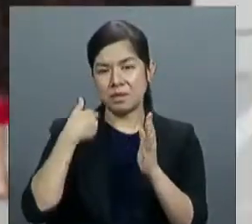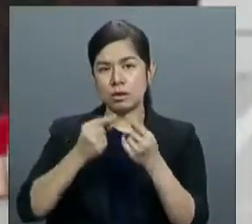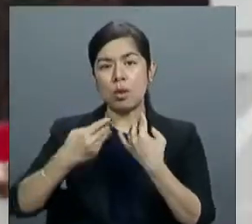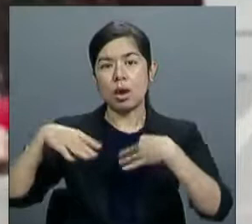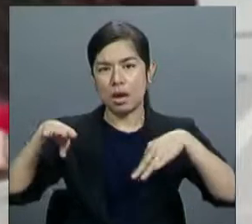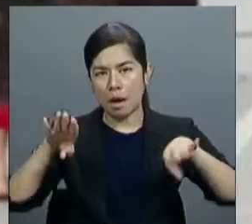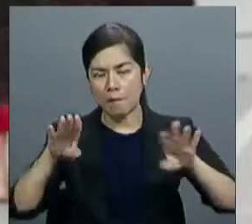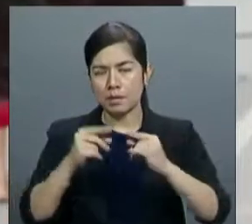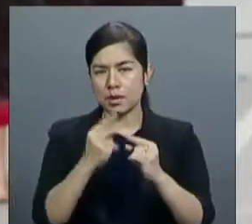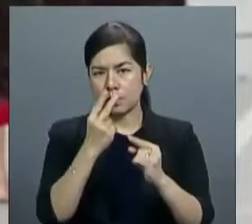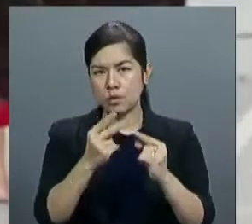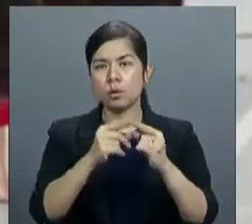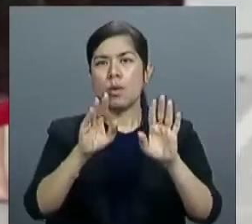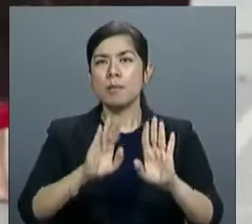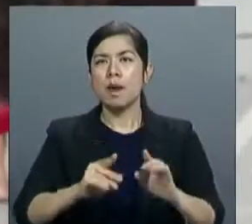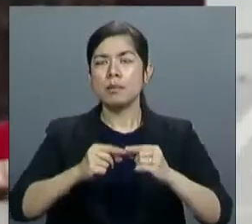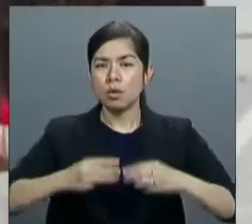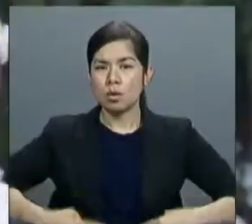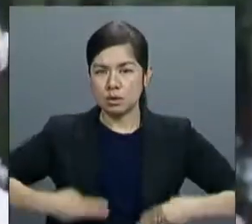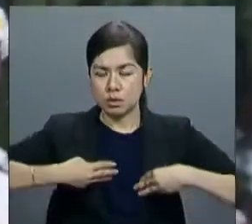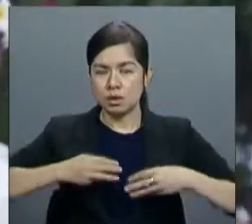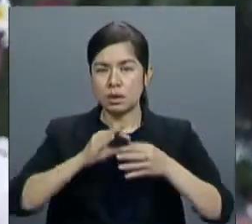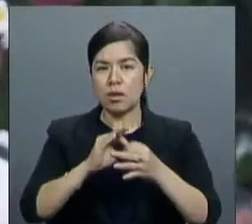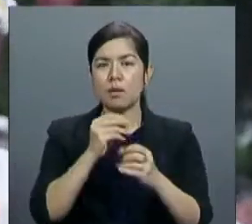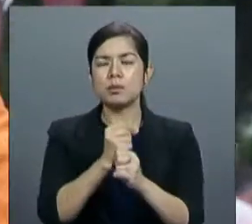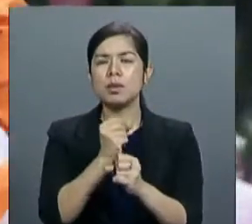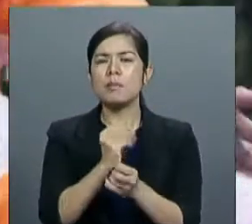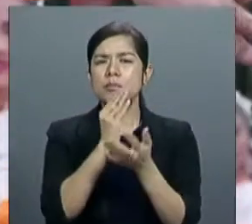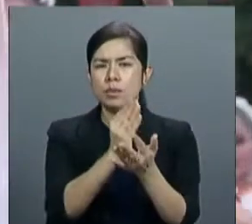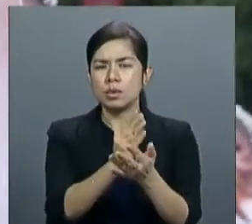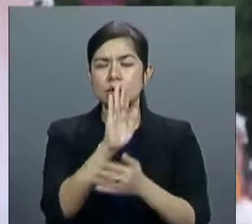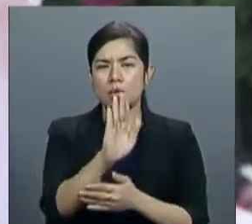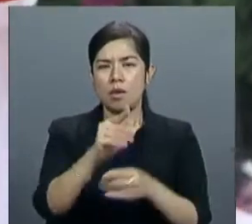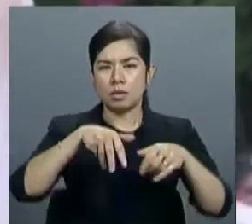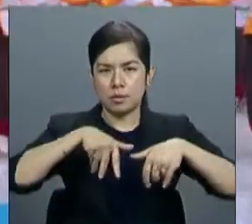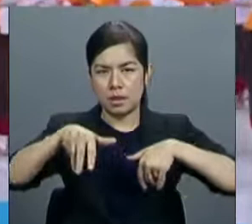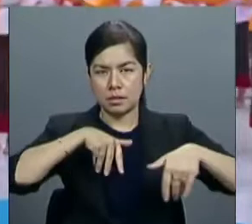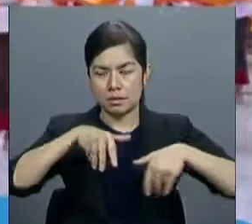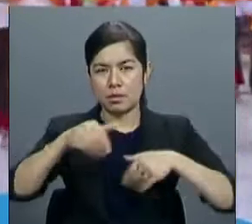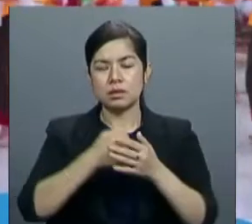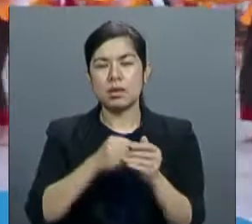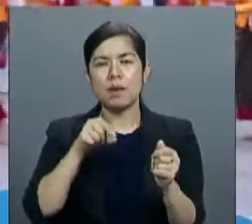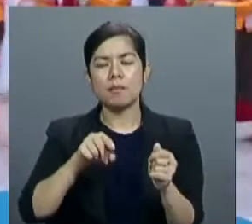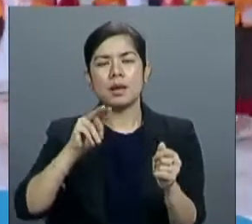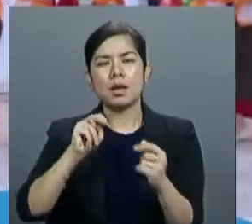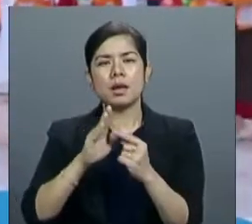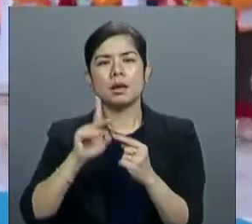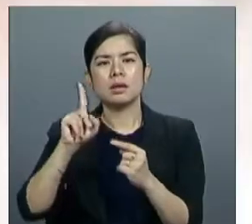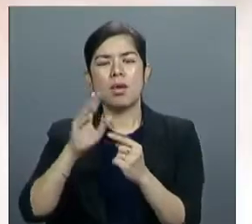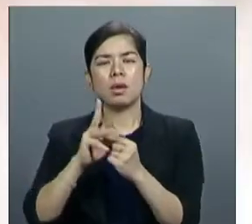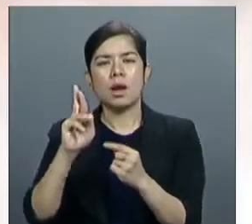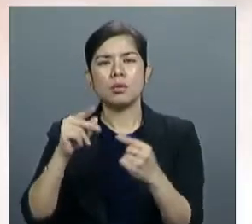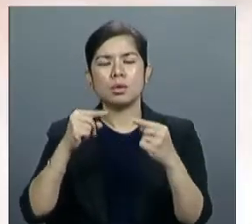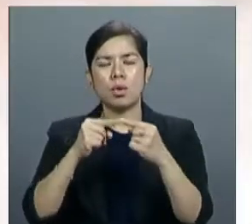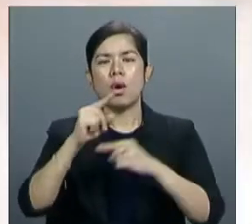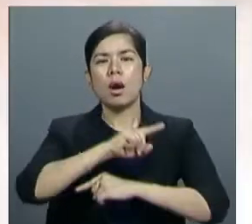งเห็นถึงวิถีชีวิตการทำบุญที่พระธาตุของชาวอำเภอนาดูลในวันมาฆบูชา ท่ารำ